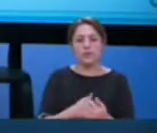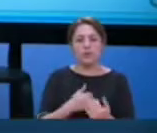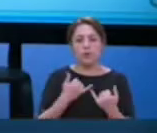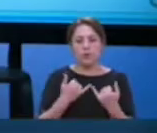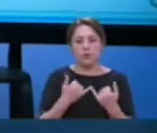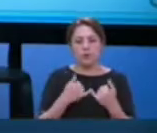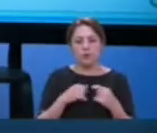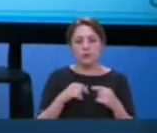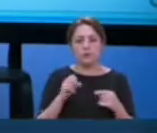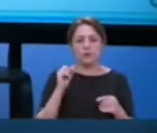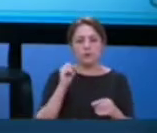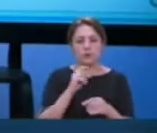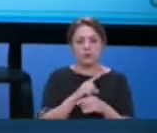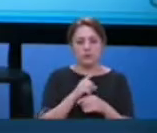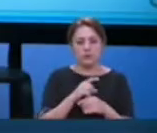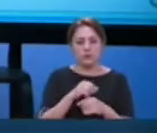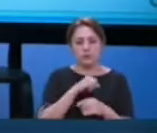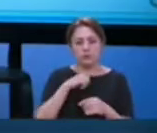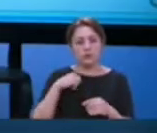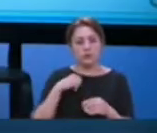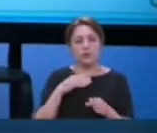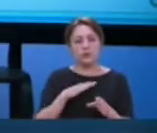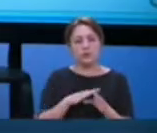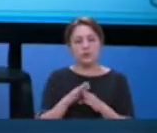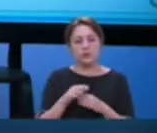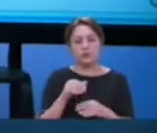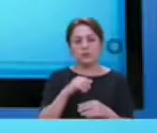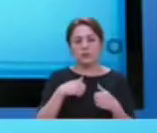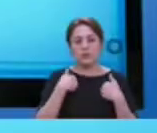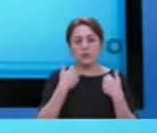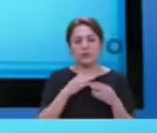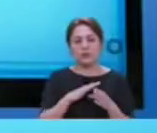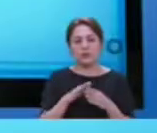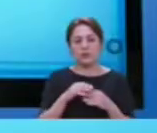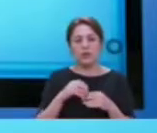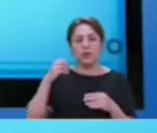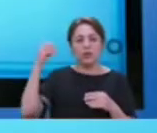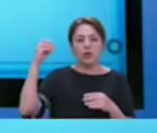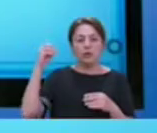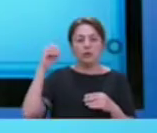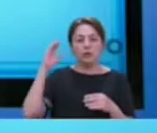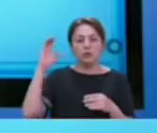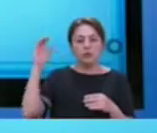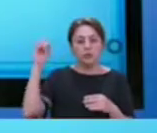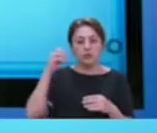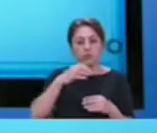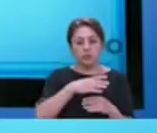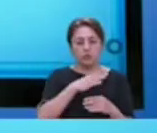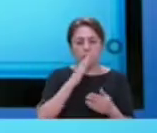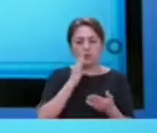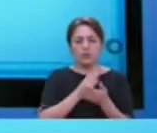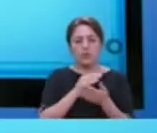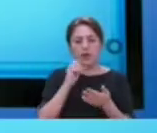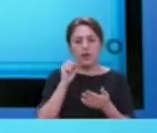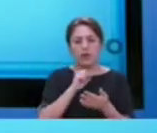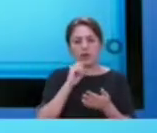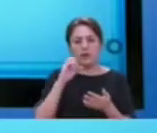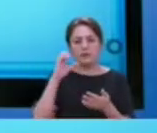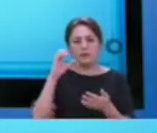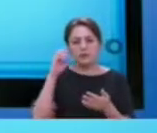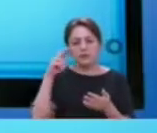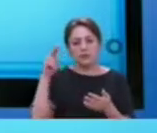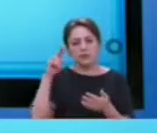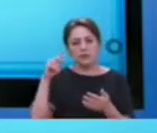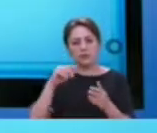esa mana bu topshiriqni o'zingiz bajaringchi. Son nurida tasvirlangan A, B, C va D nuqtalarining